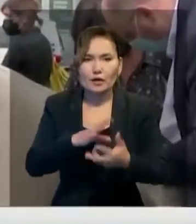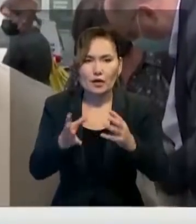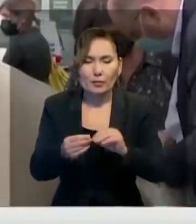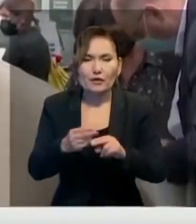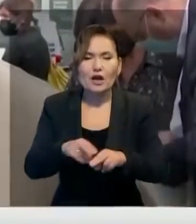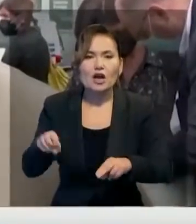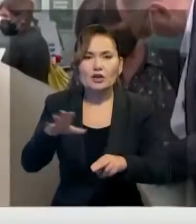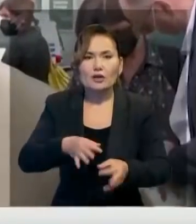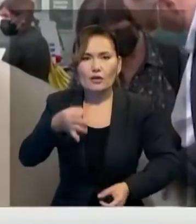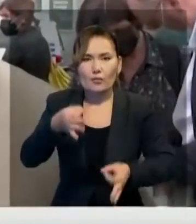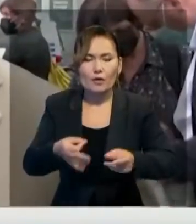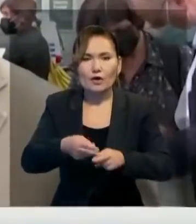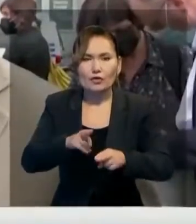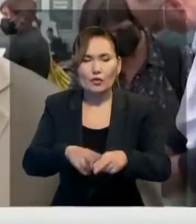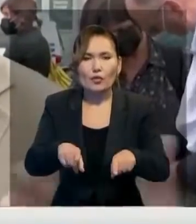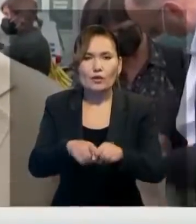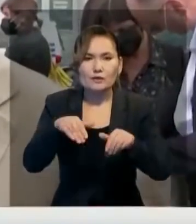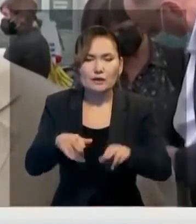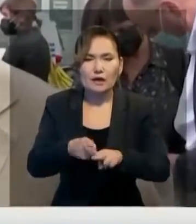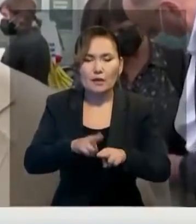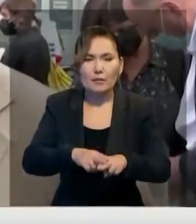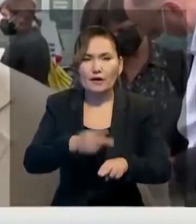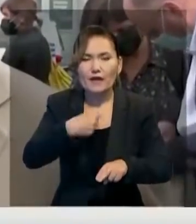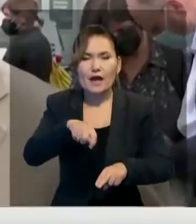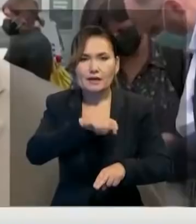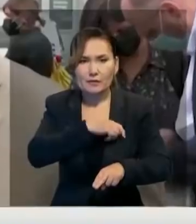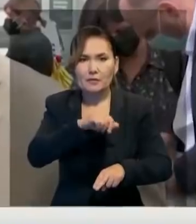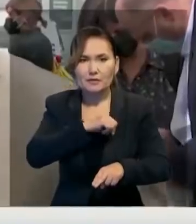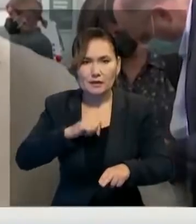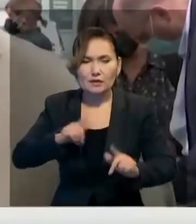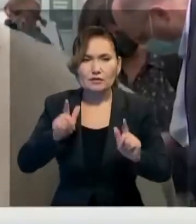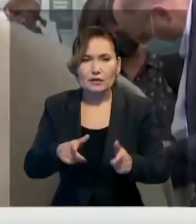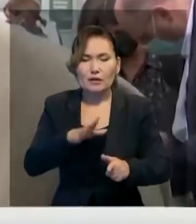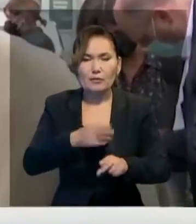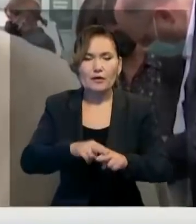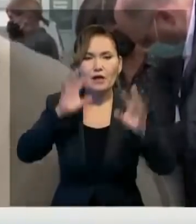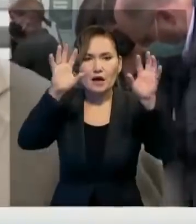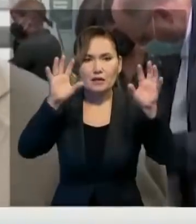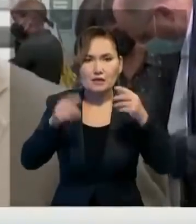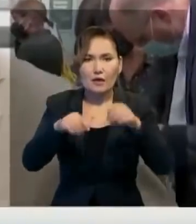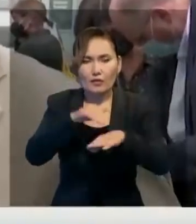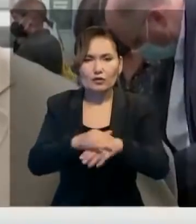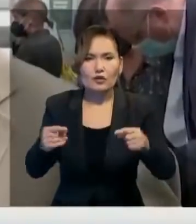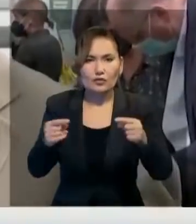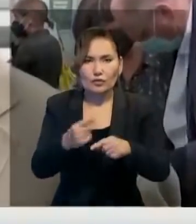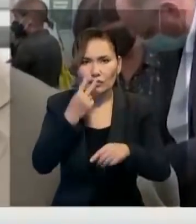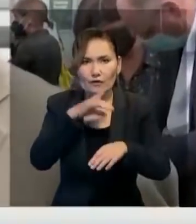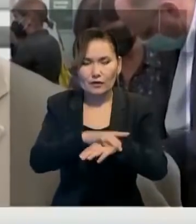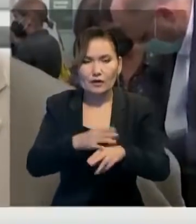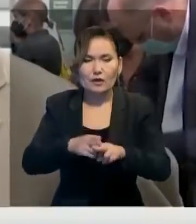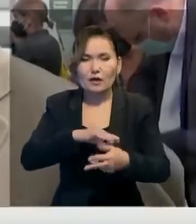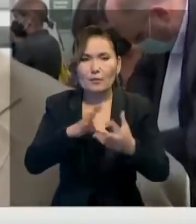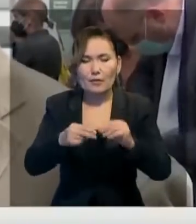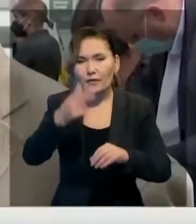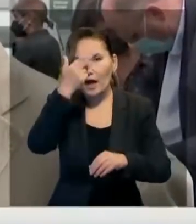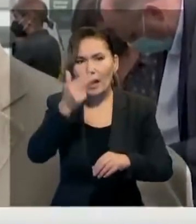өткен Еуропалық соттың осы шешімін Испанияның өзі мойындаған. Яғни бұл заңсыз әрекет екені айдан анық. Пучдемон Италияның